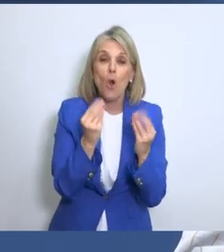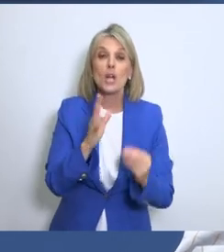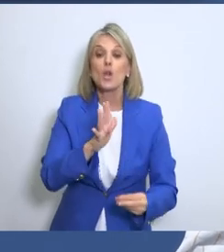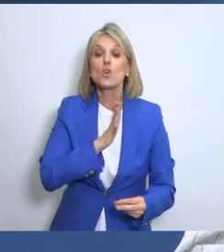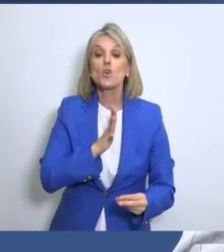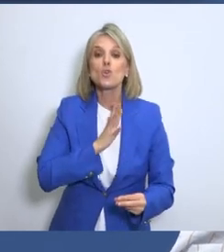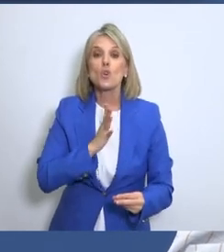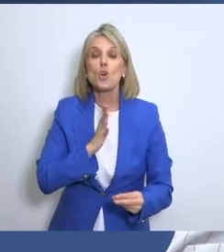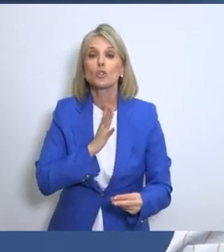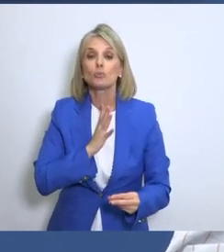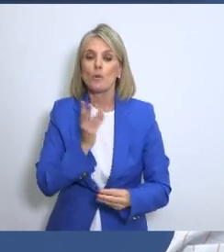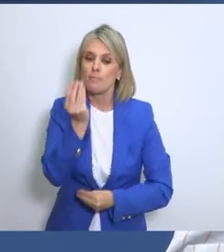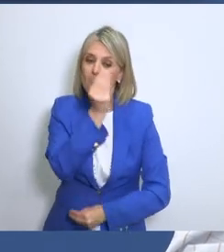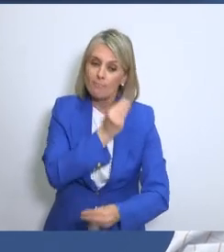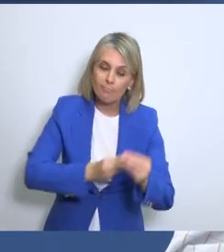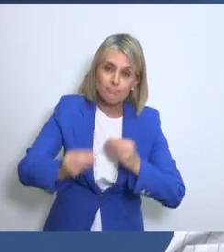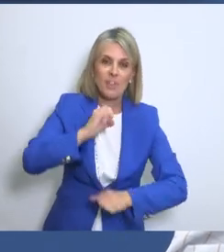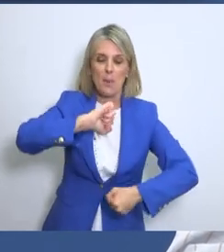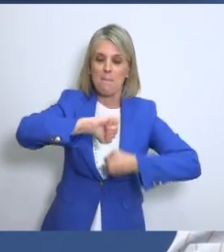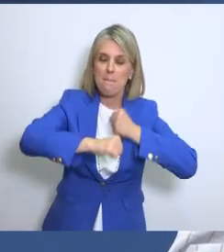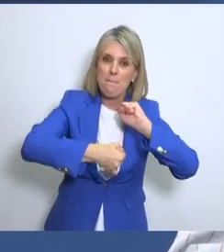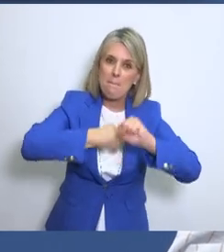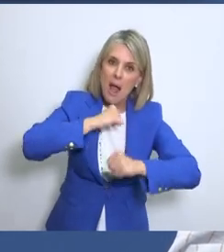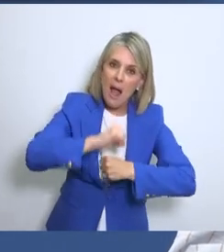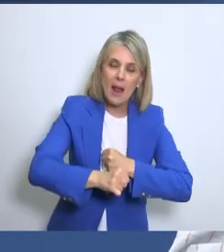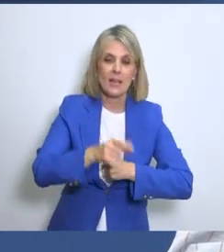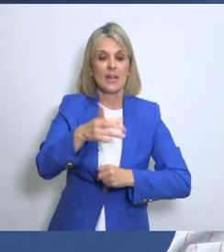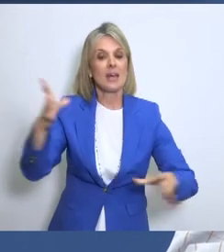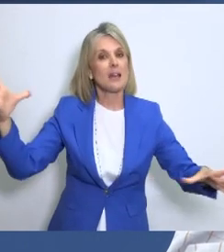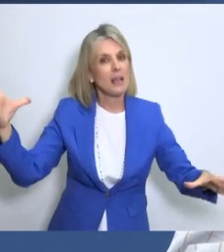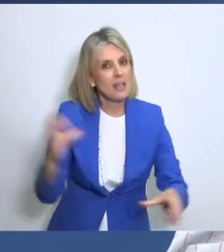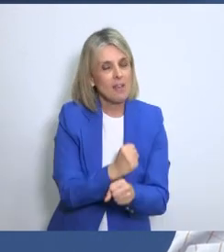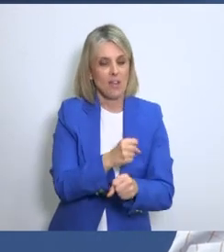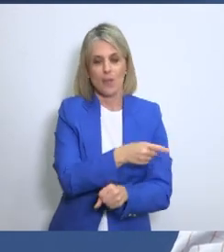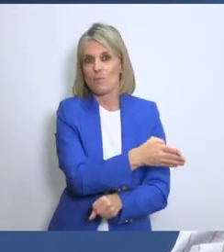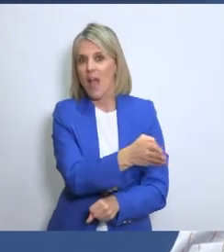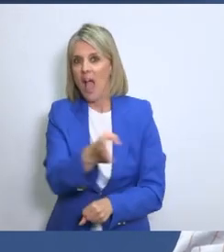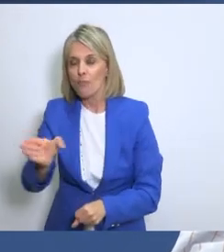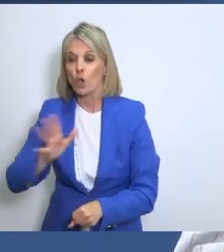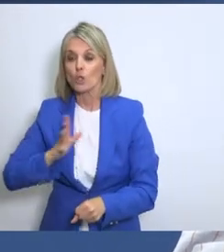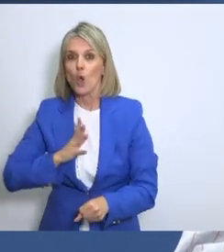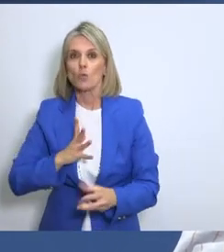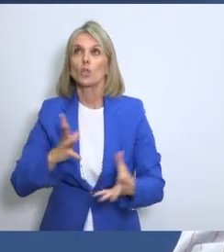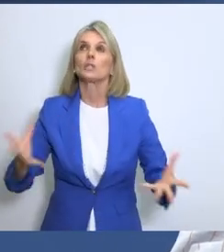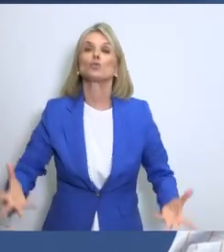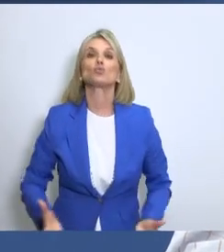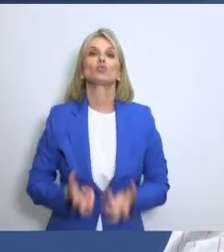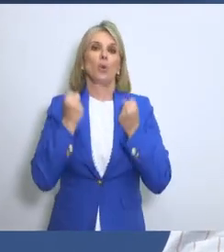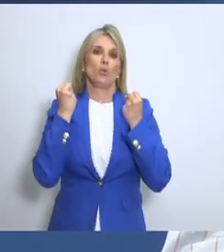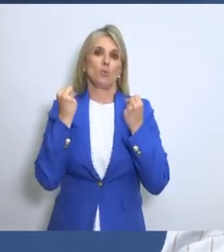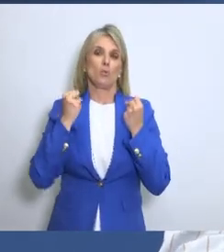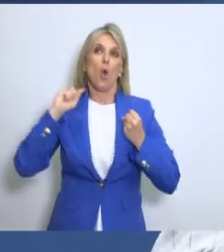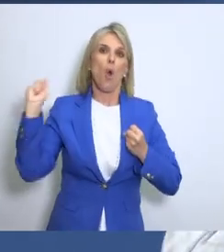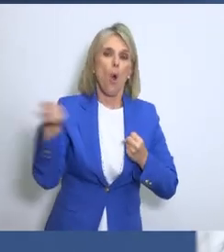στον εμπλουτισμό της πάλης και για να μπορέσει να ξεφύγουμε, για να μπορέσουμε να ξεφύγουμε